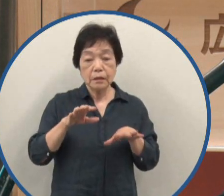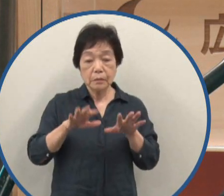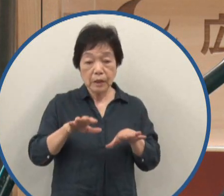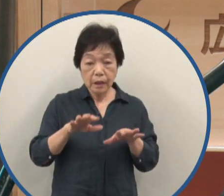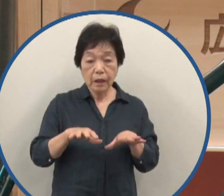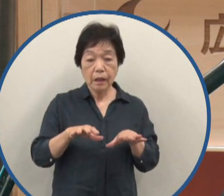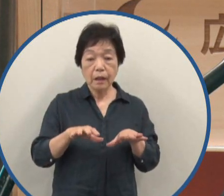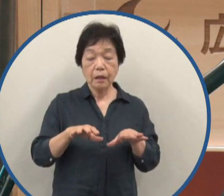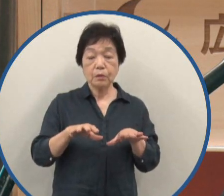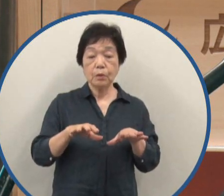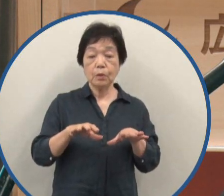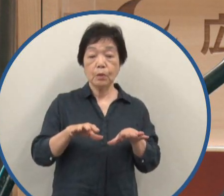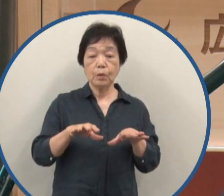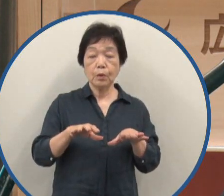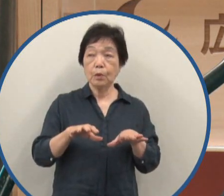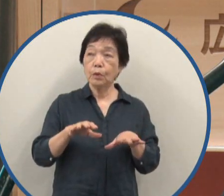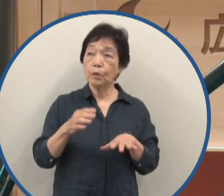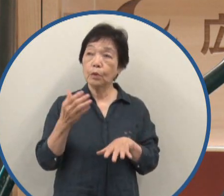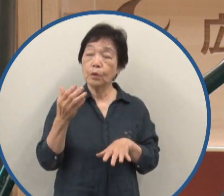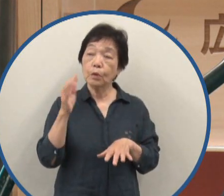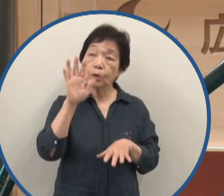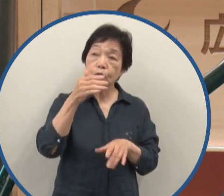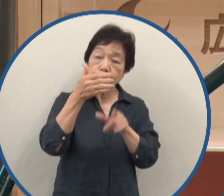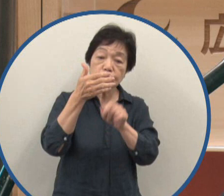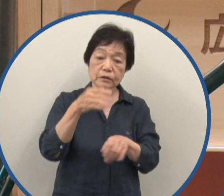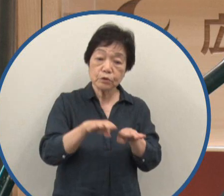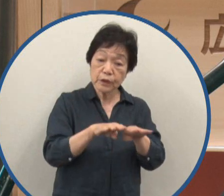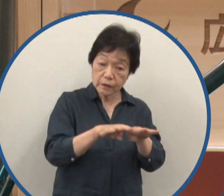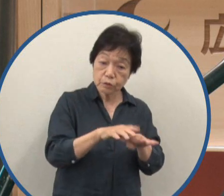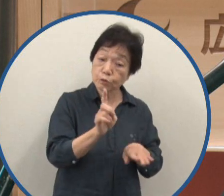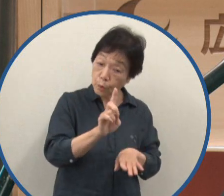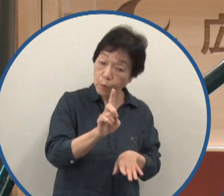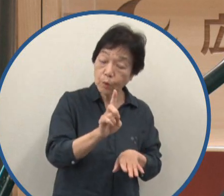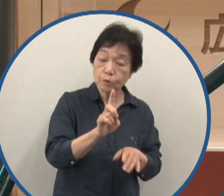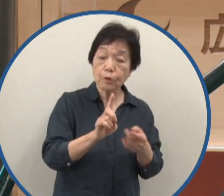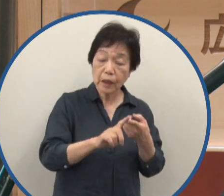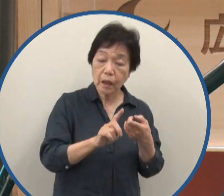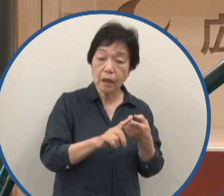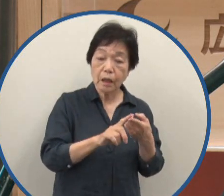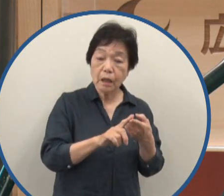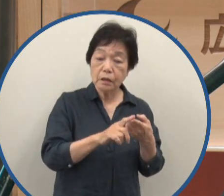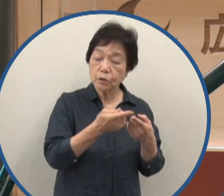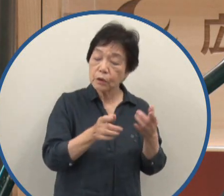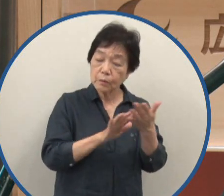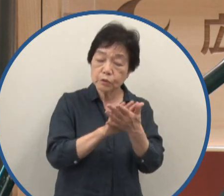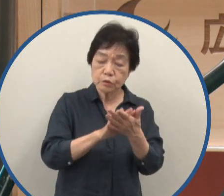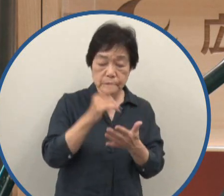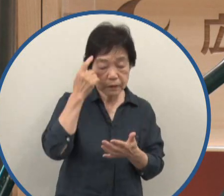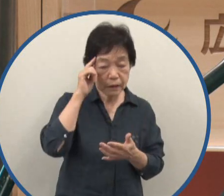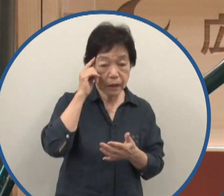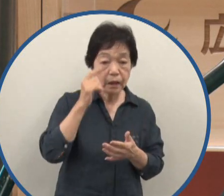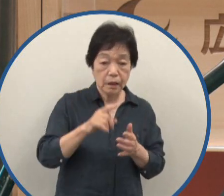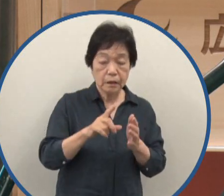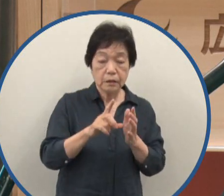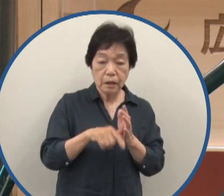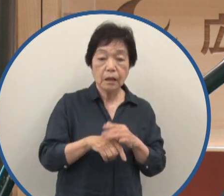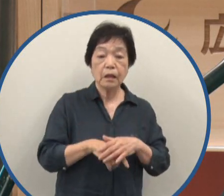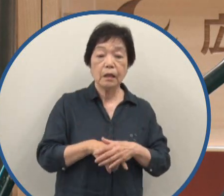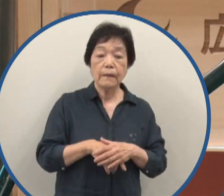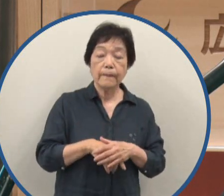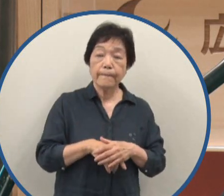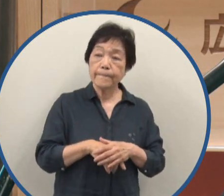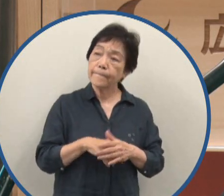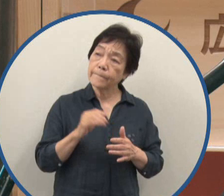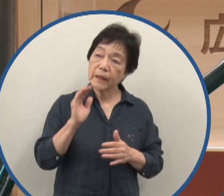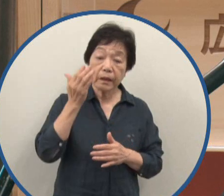た9月のこの連休の影響だとか、そういったことも含めてですね、ちょっ